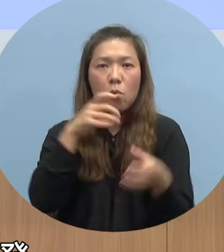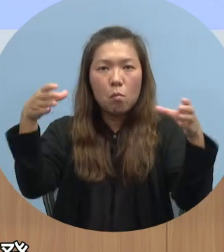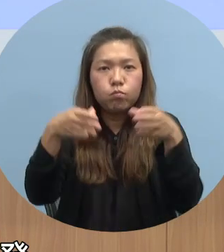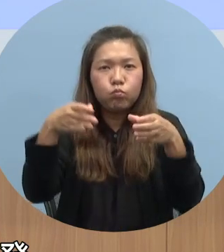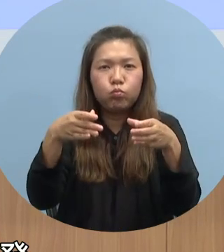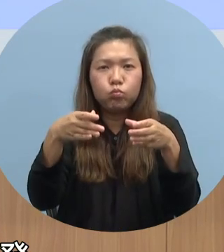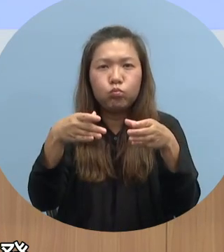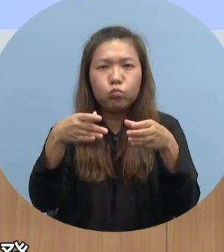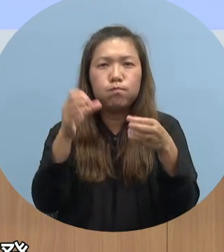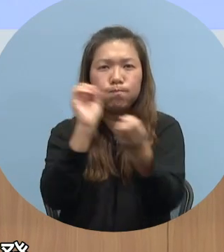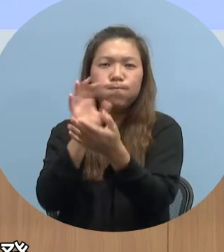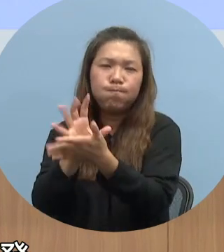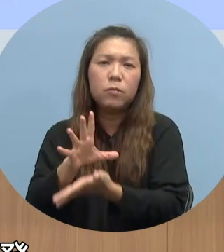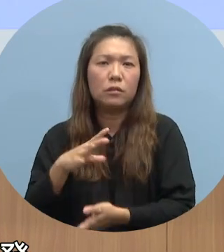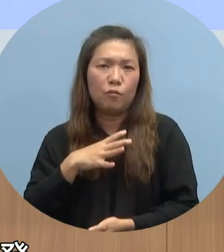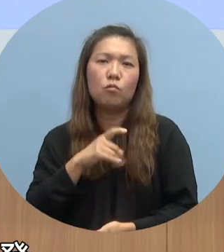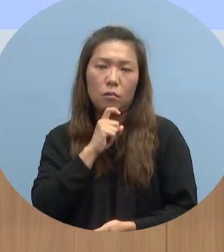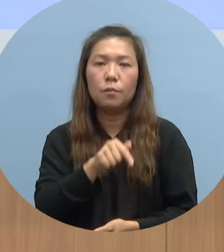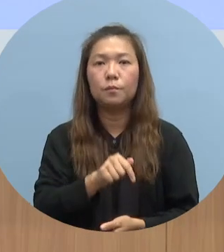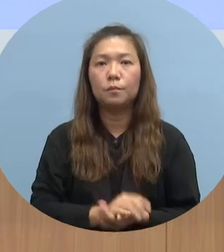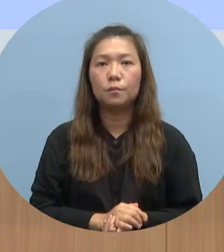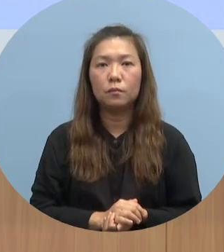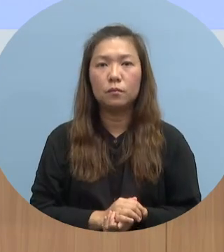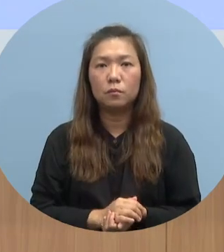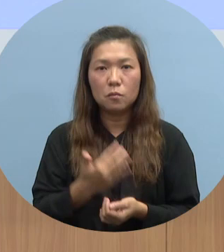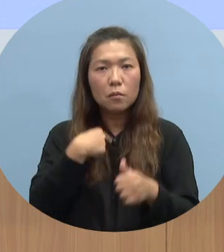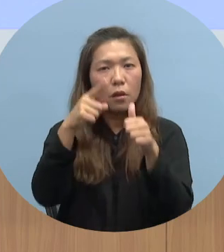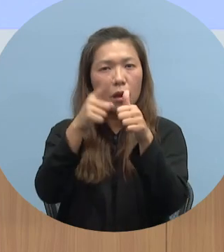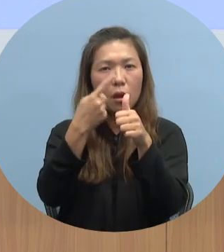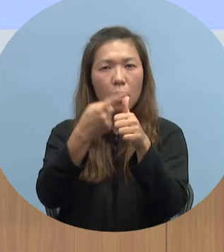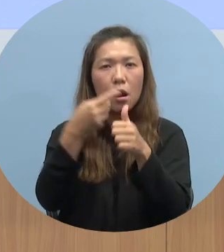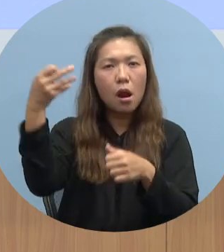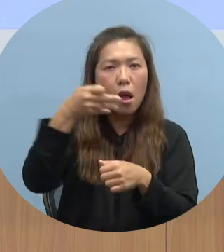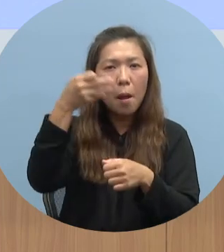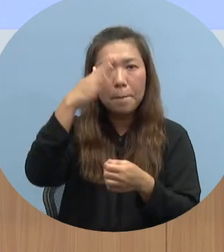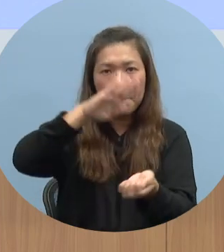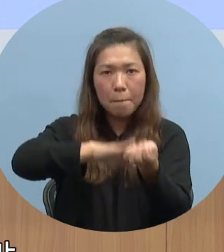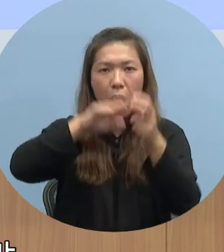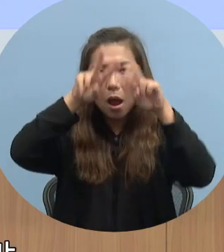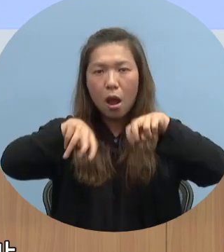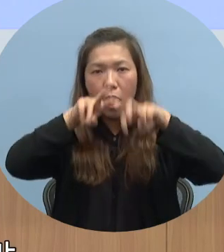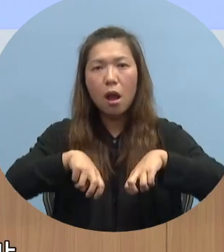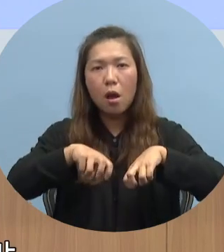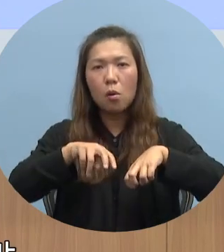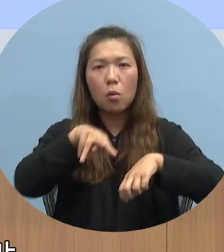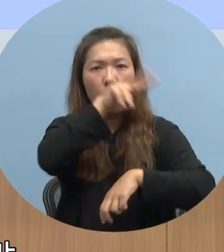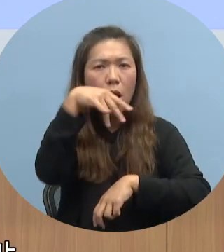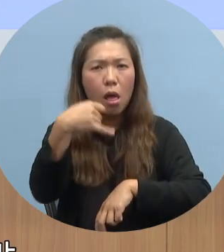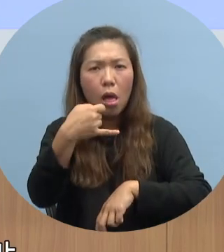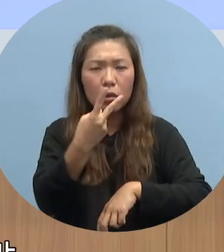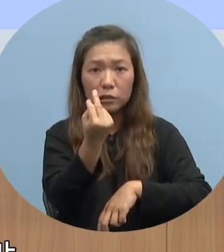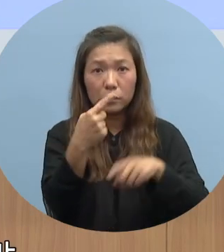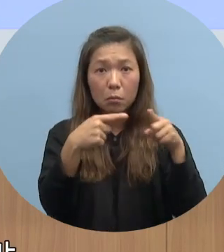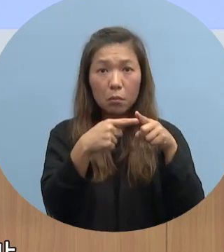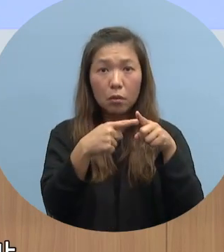組聚集個案嘅情況嘅出現嘅。咁喺我哋初步嘅流行病學調查上面咧，係揾唔到呢20